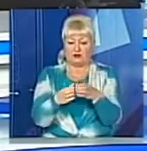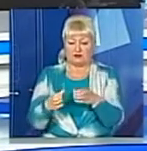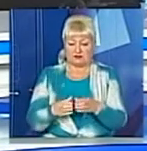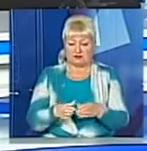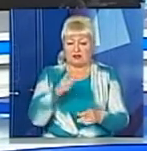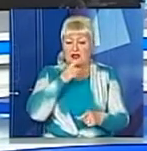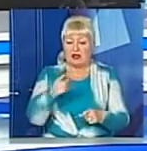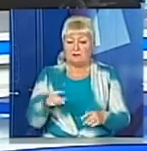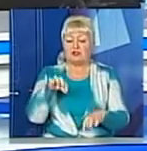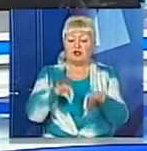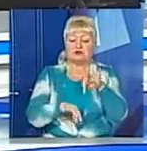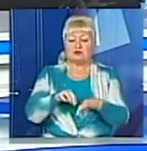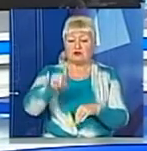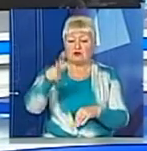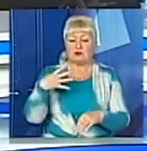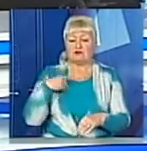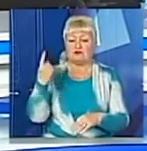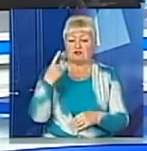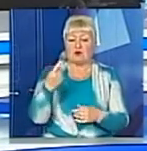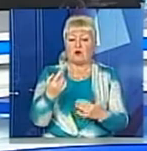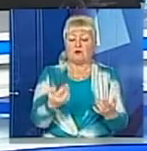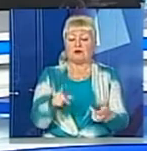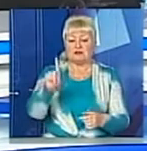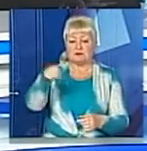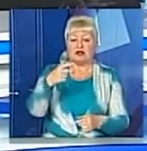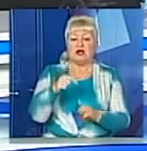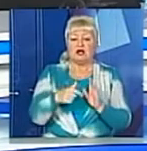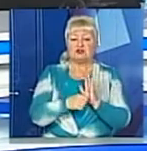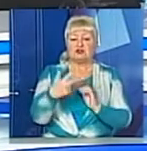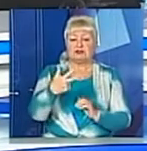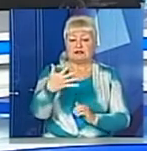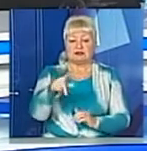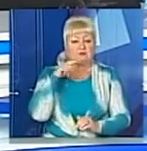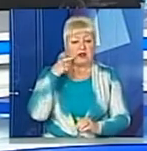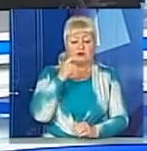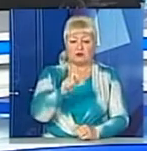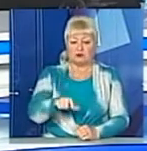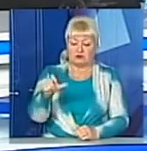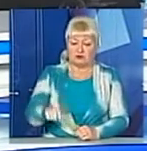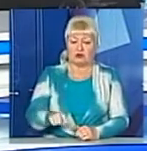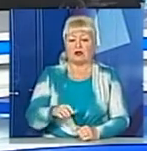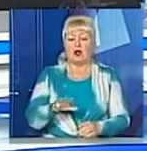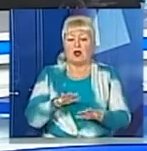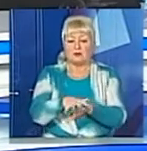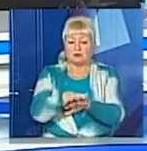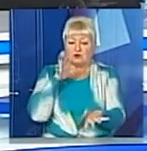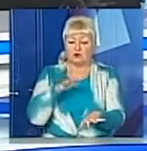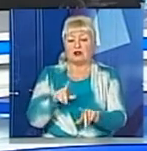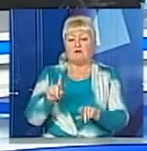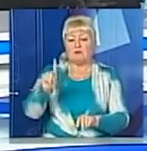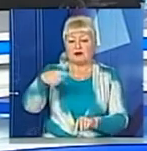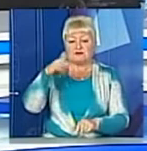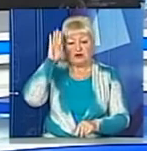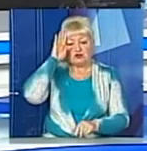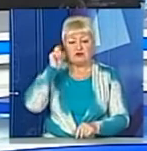осіннього призову Львівська область набрала до війська 635 юнаків. Нагадаємо, до лав Збройних сил України призивають